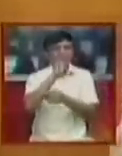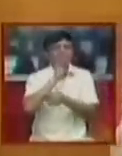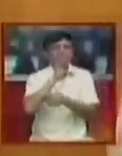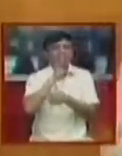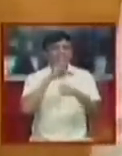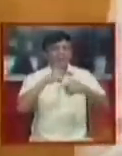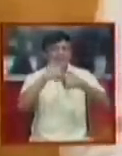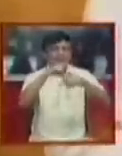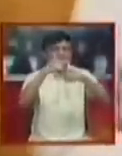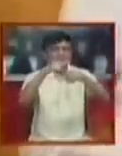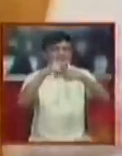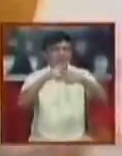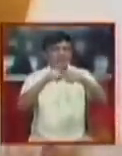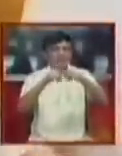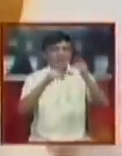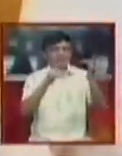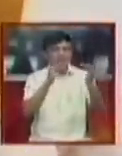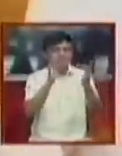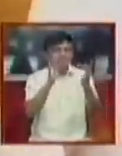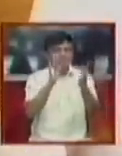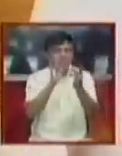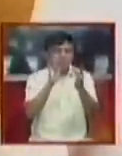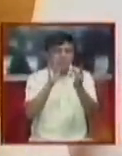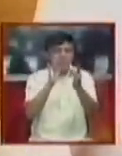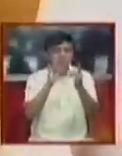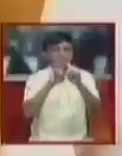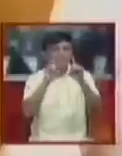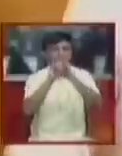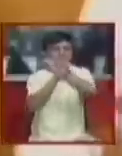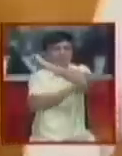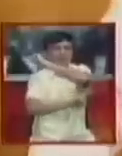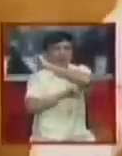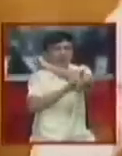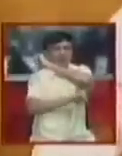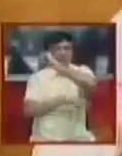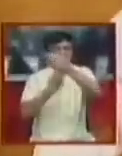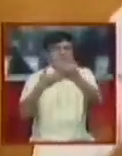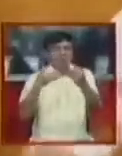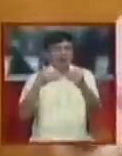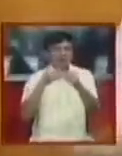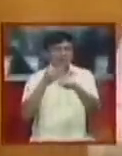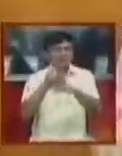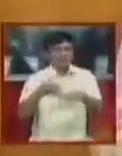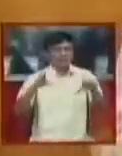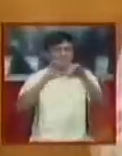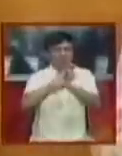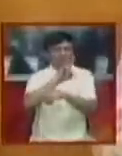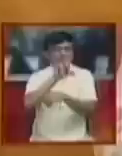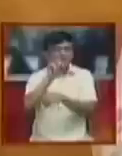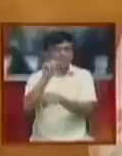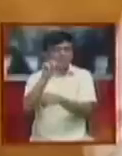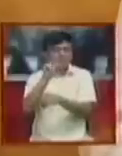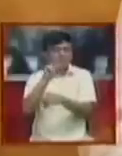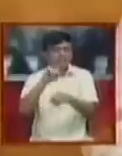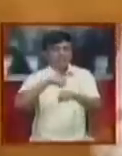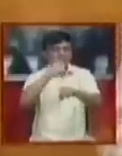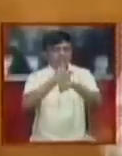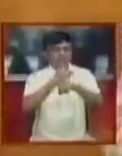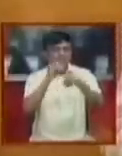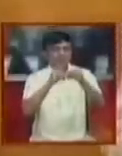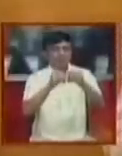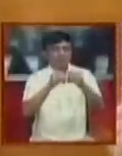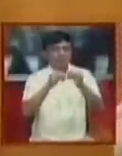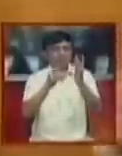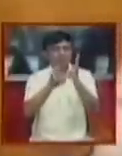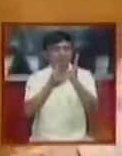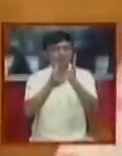monitoring sensors natin sa iba't ibang rehiyon. Bago matapos ang 2013, ang target natin, 6